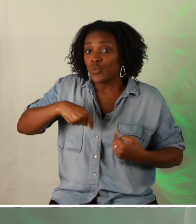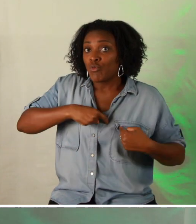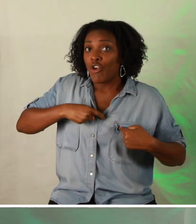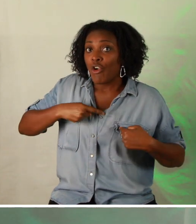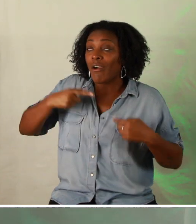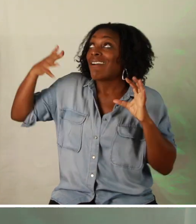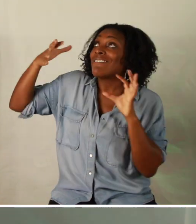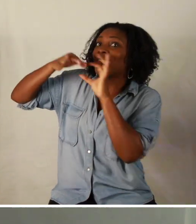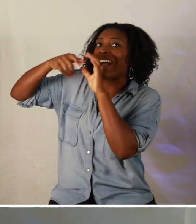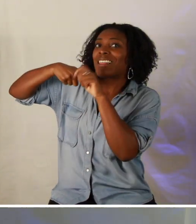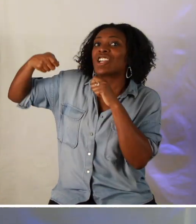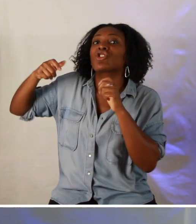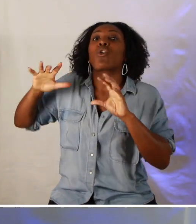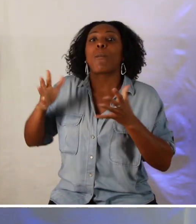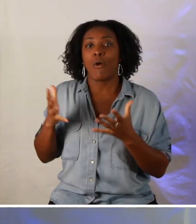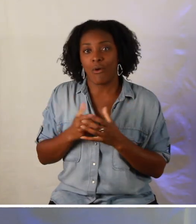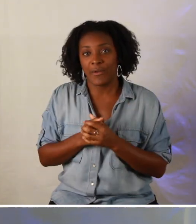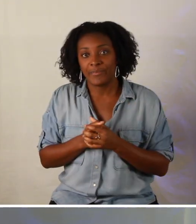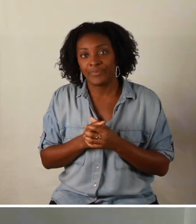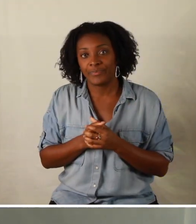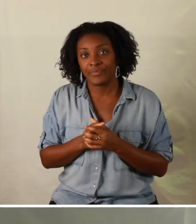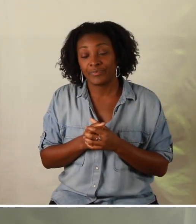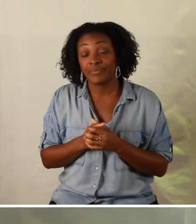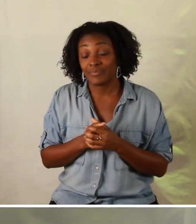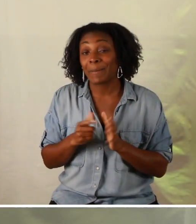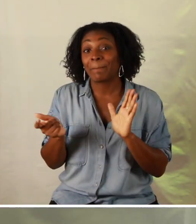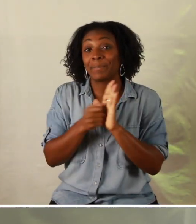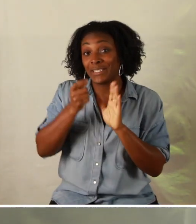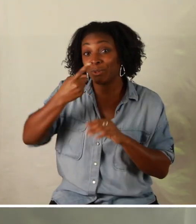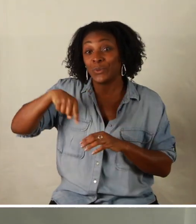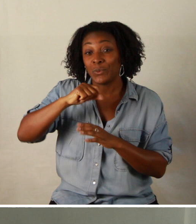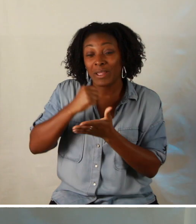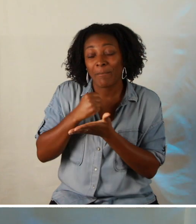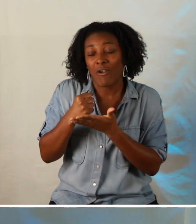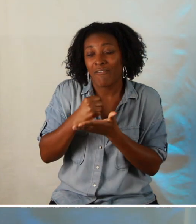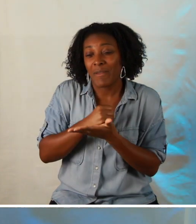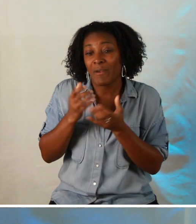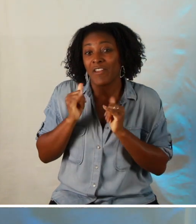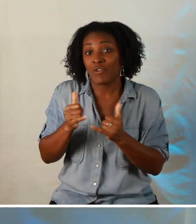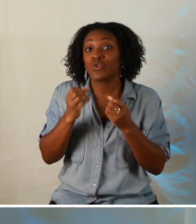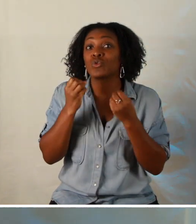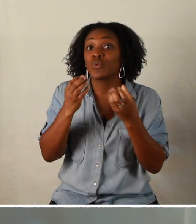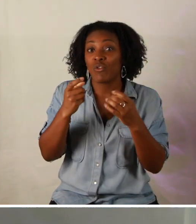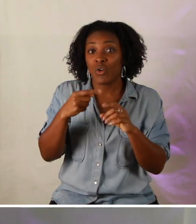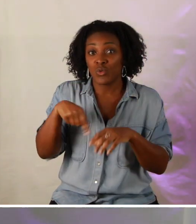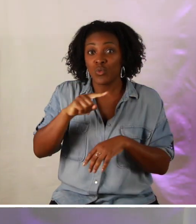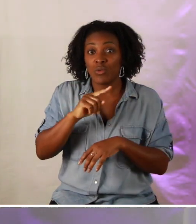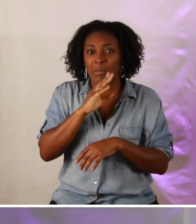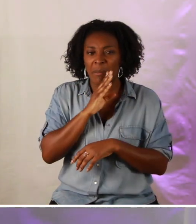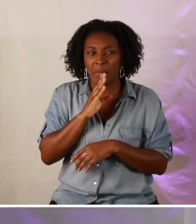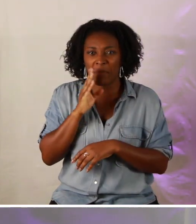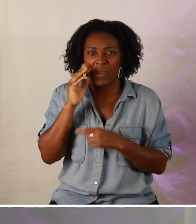lui. Et si tu remarques bien, quand on passe par l'épreuve, on commence à se plaindre, à murmurer,